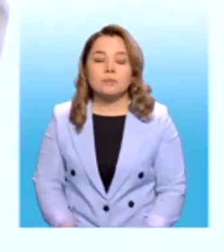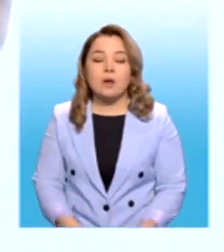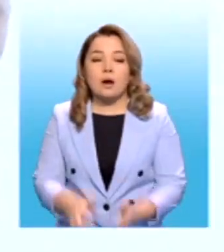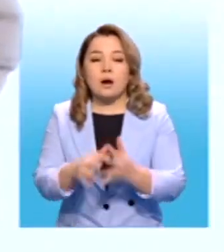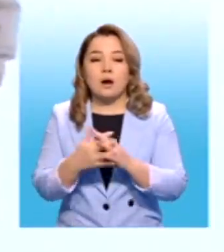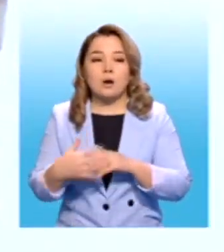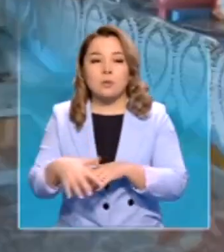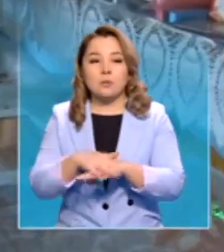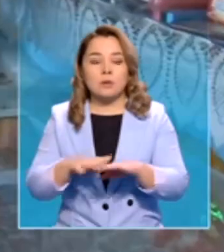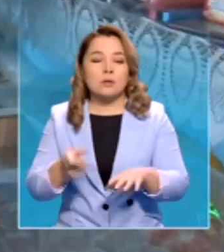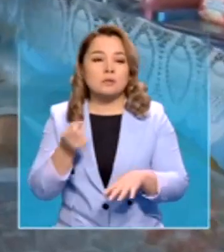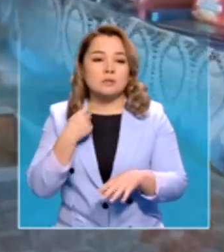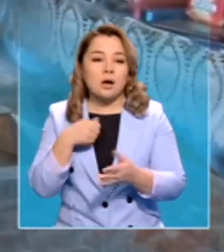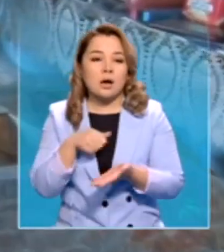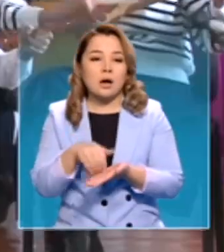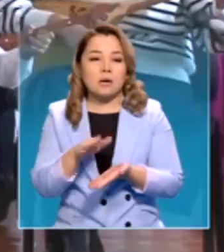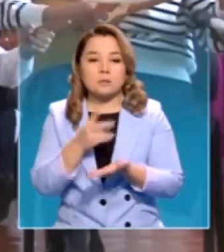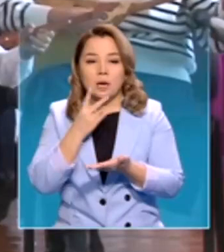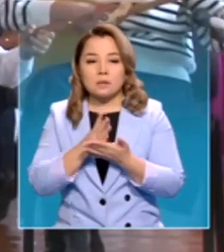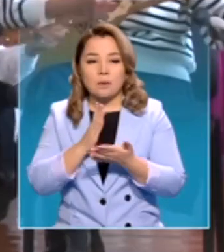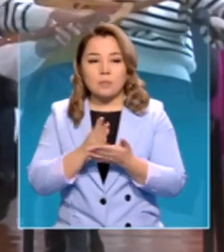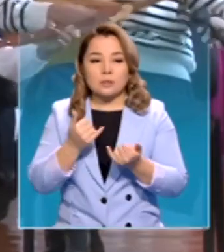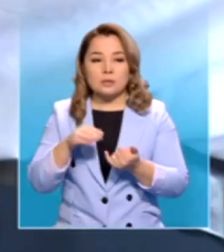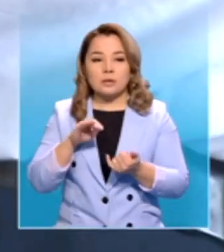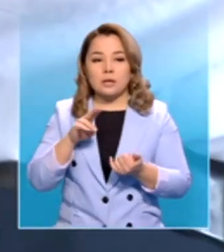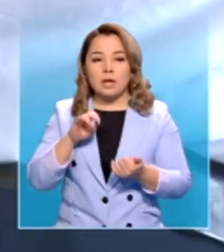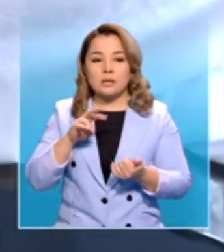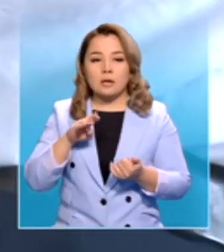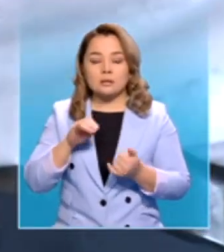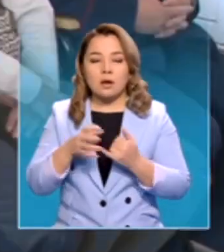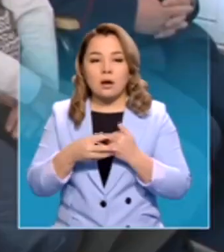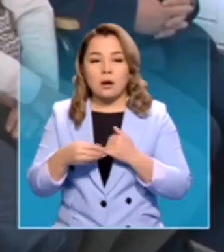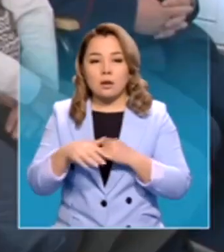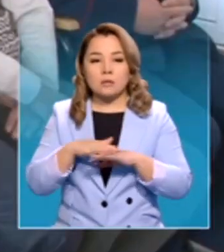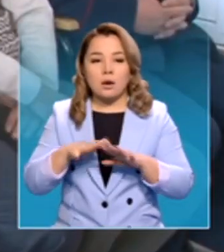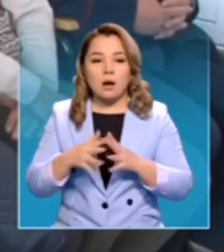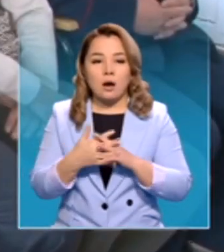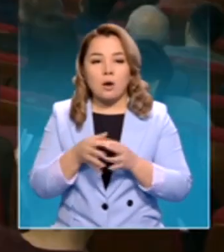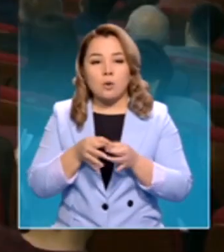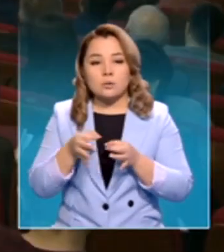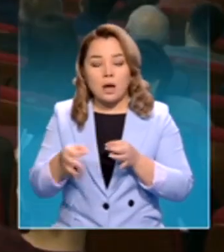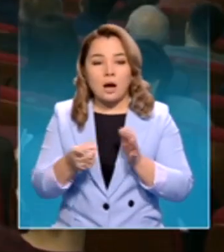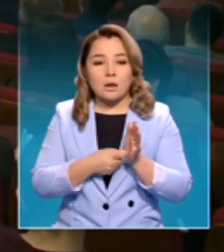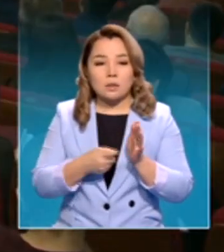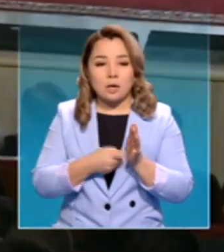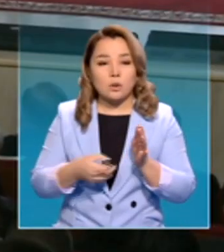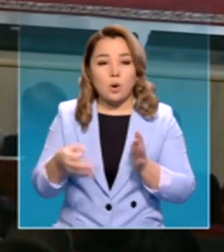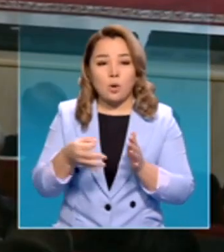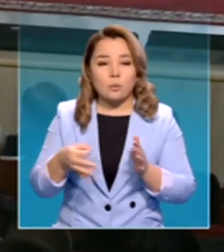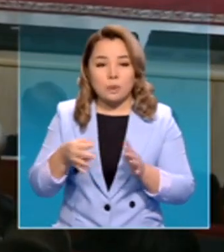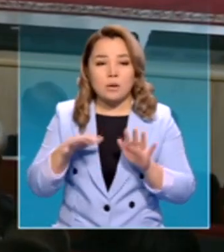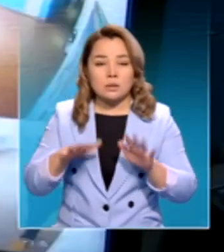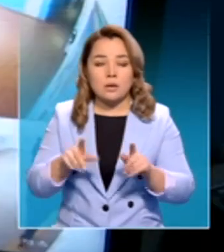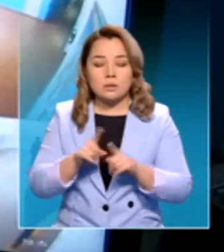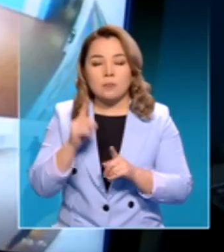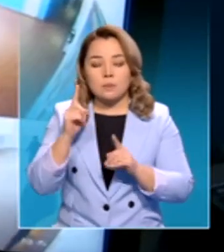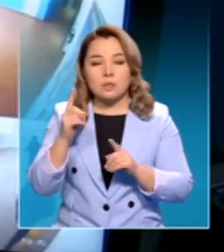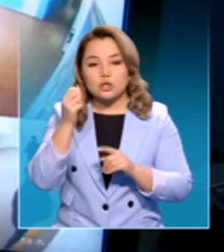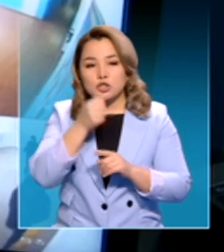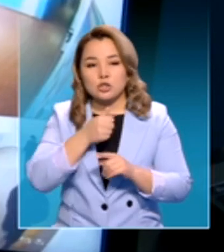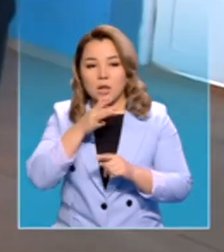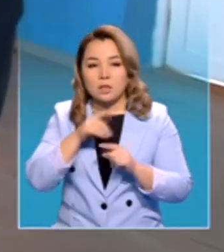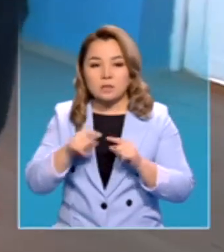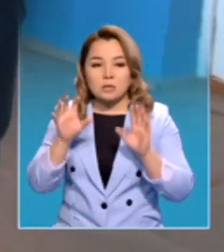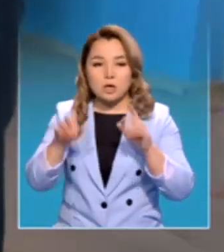Ауыл болып арақ шараптан бас тартты. Қарағандағы Тікенекті ауылы салауатты өмір салтын ұстанады. Елмекенде бір жыл бойы заң бұзушылық